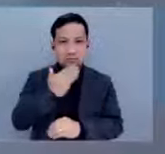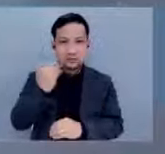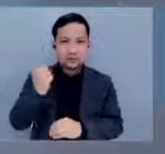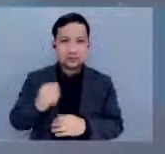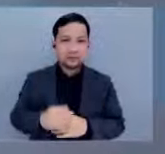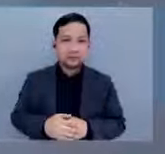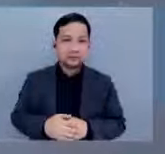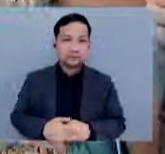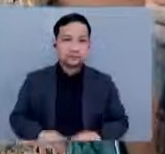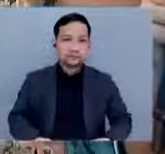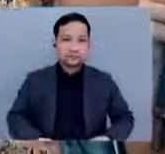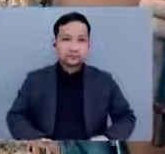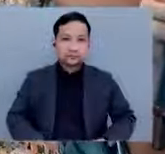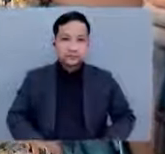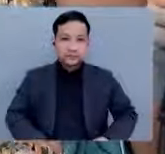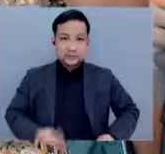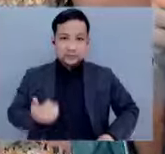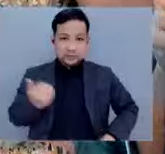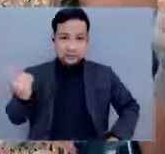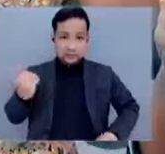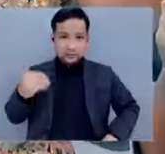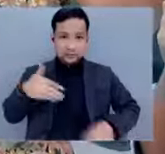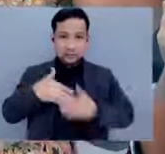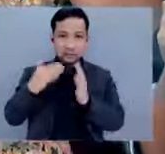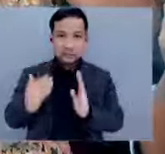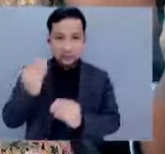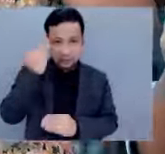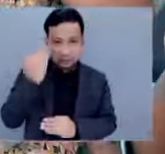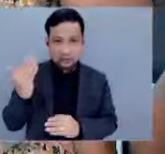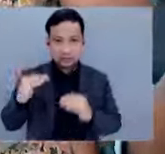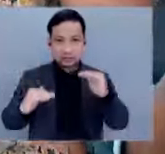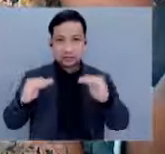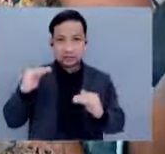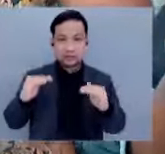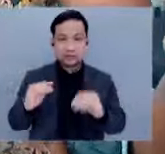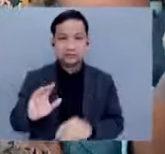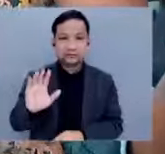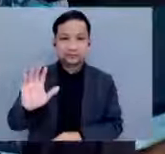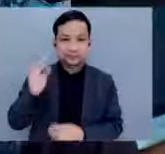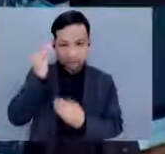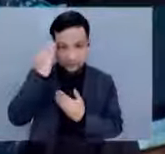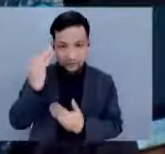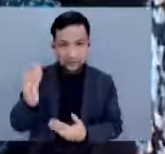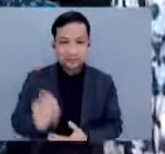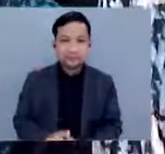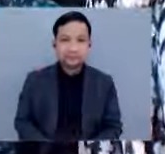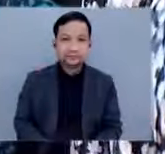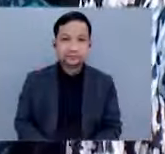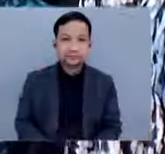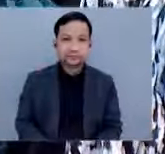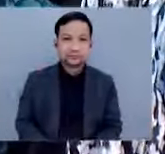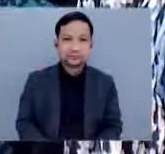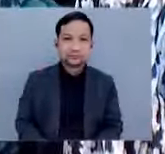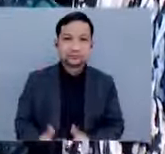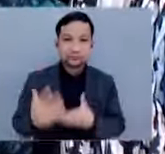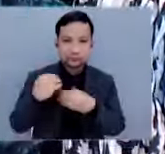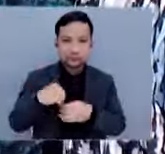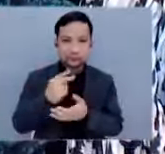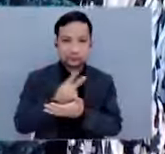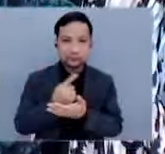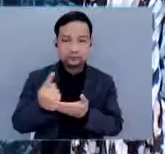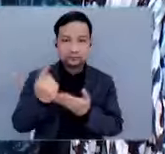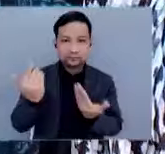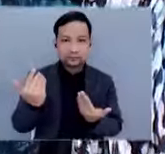iba sa inyo, estudyante pa, no? Paano yung binabalanse, yung oras? Yes po, ngayon po may weekdays po. Karamihan po dito talaga